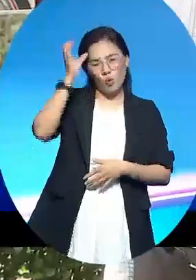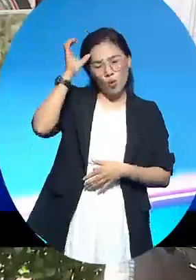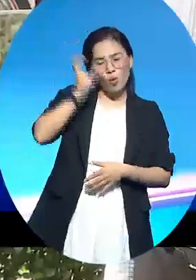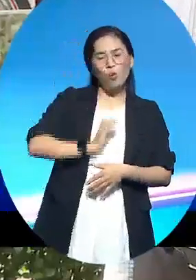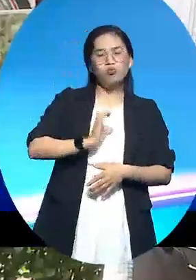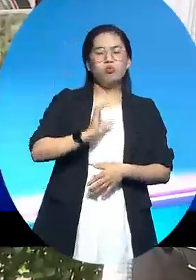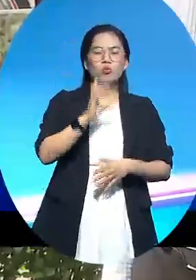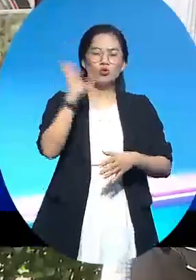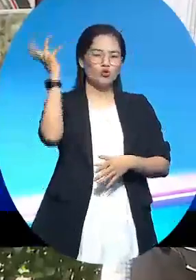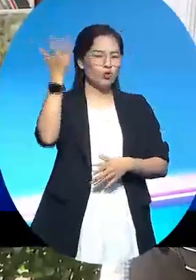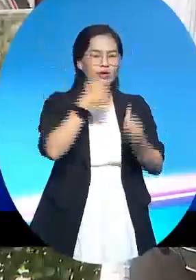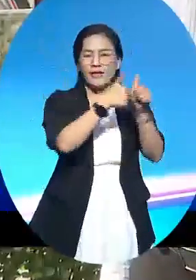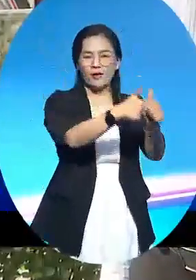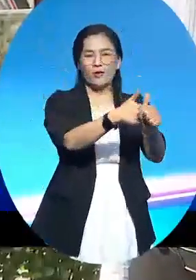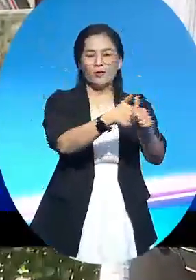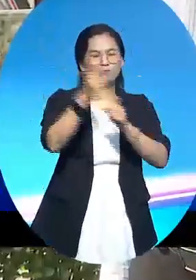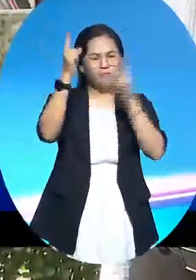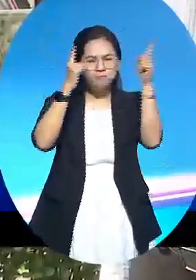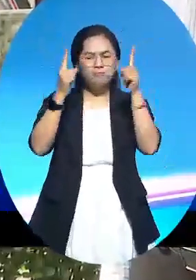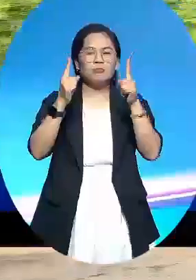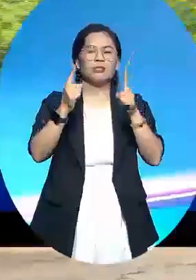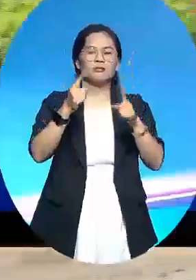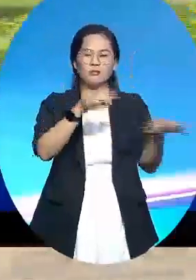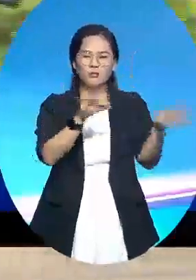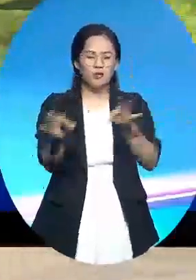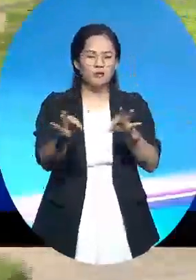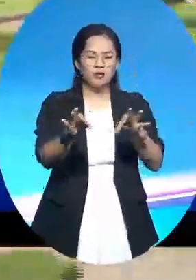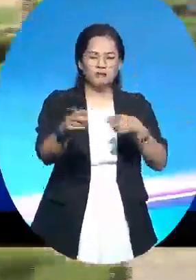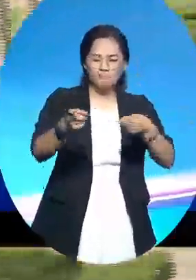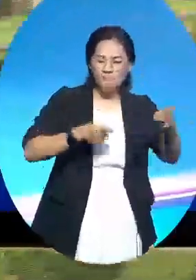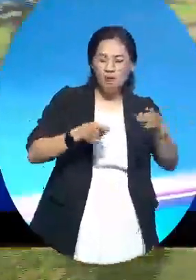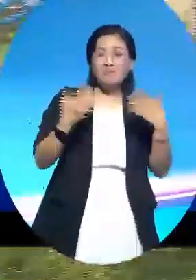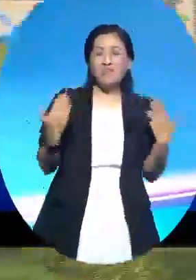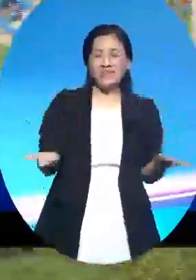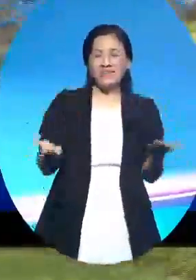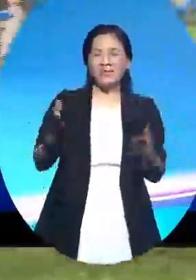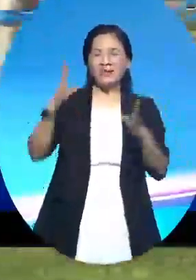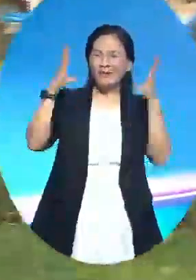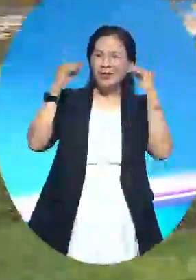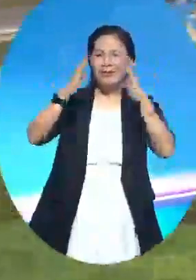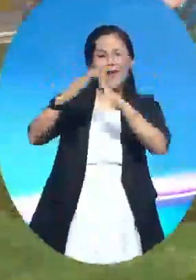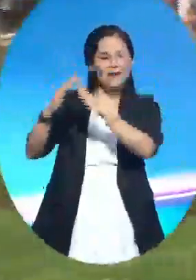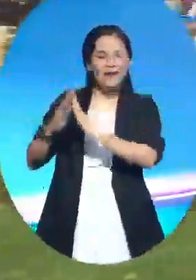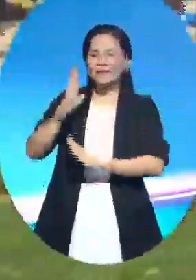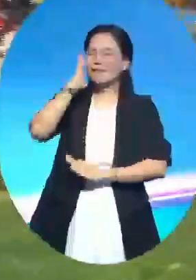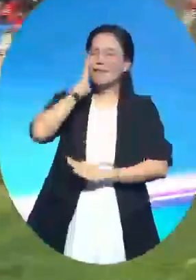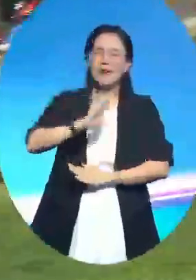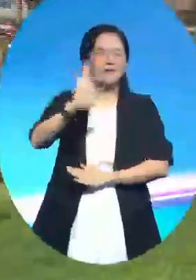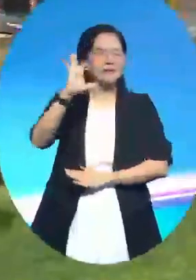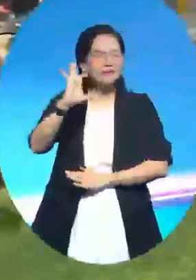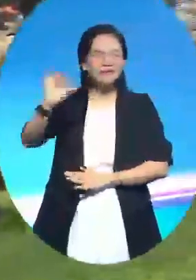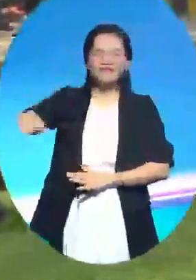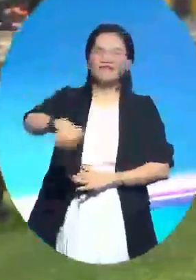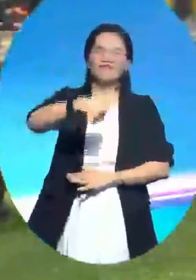vận hành được lấy từ nguồn sau văn hóa với sự chỉ đạo quyết liệt của lãnh đạo thành phố Hồ Chí Minh hình ảnh nhà vệ sinh công cộng tại quận 1 nói riêng và thành phố Nói chung đang